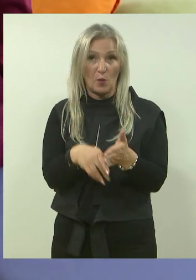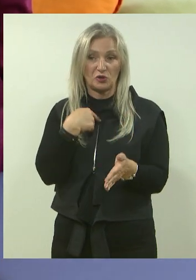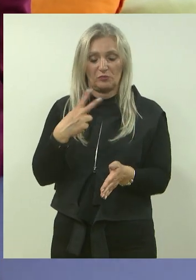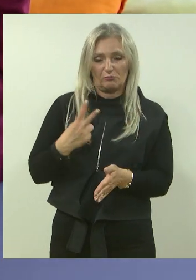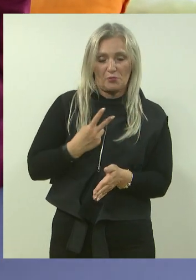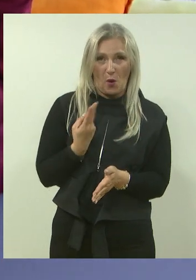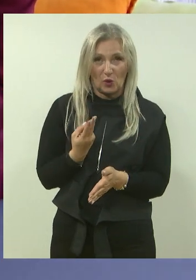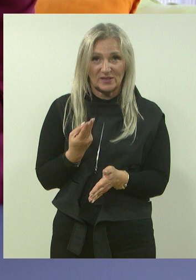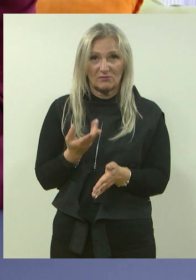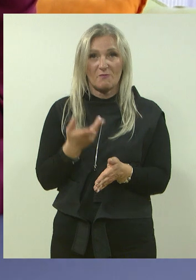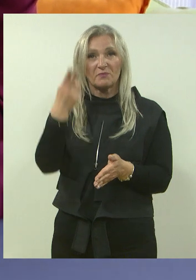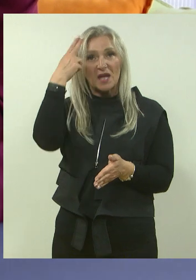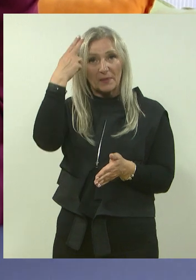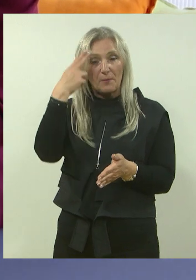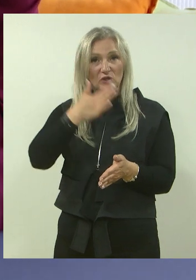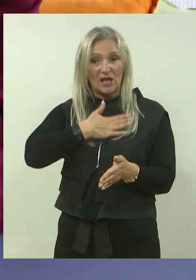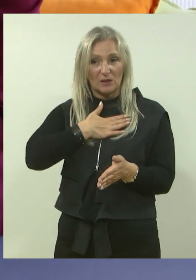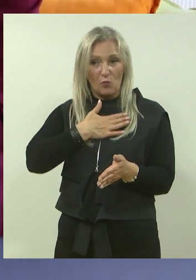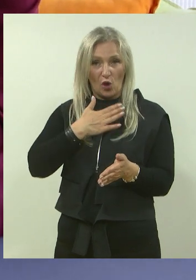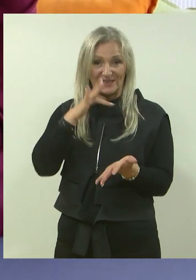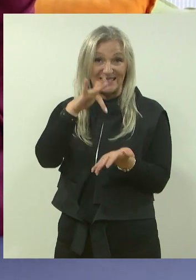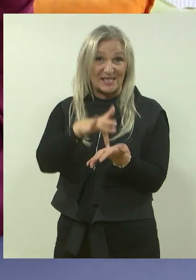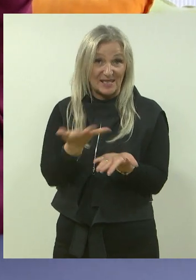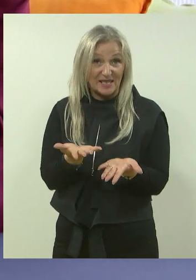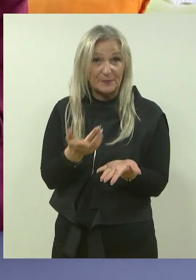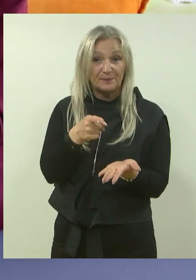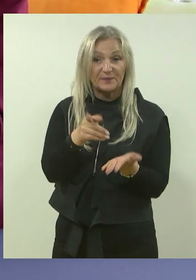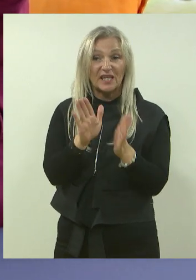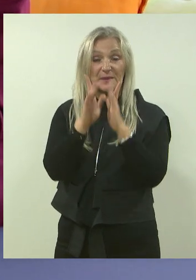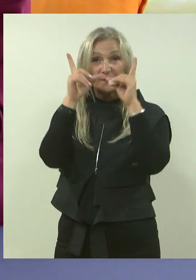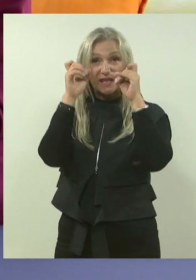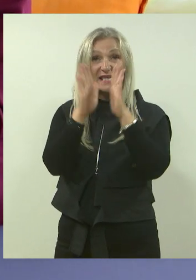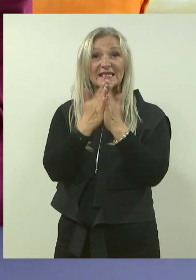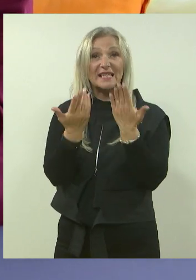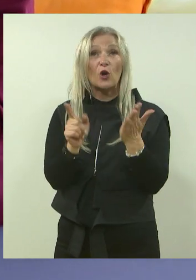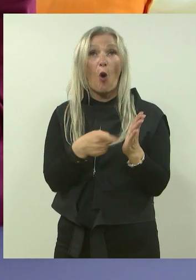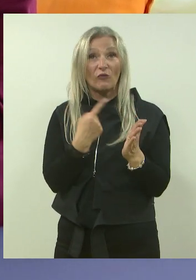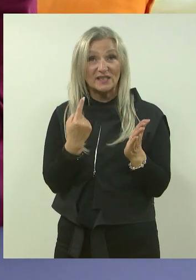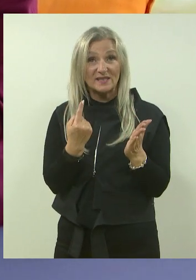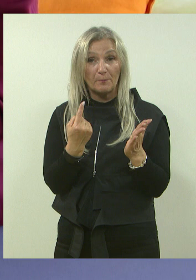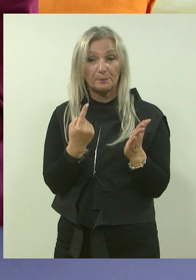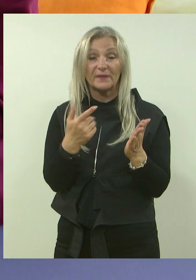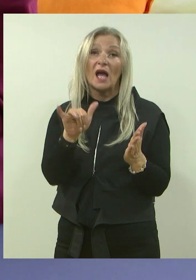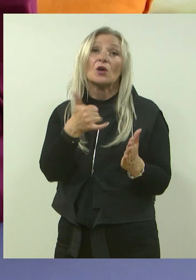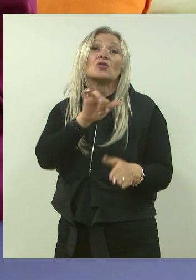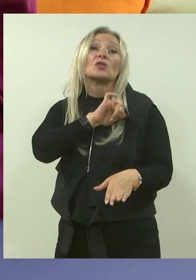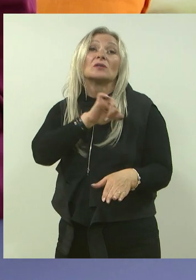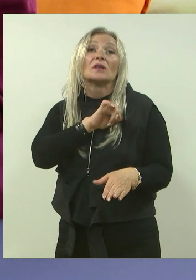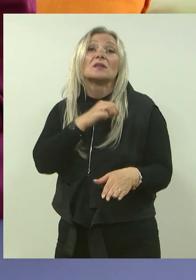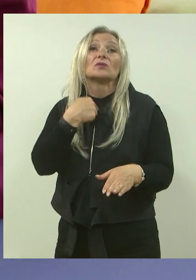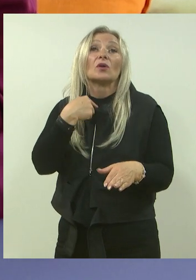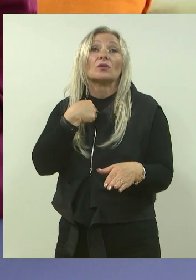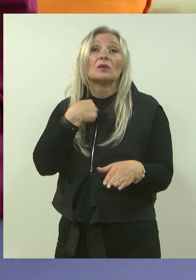i poticaj jer su prepoznali moju svrhu, cilj tih slikovnica. A još je interesantno što